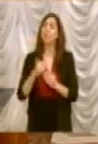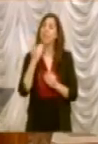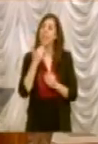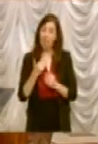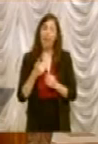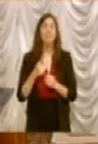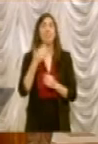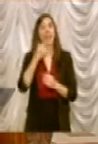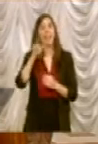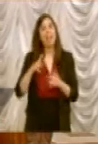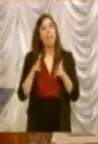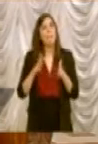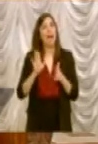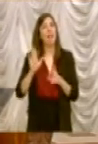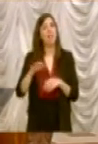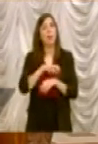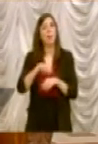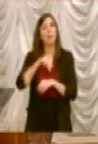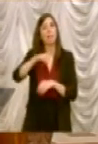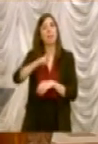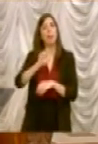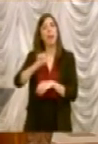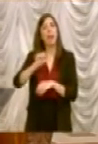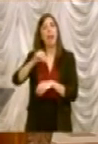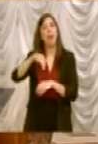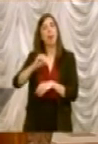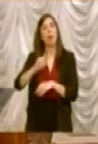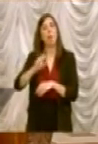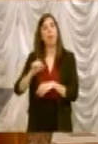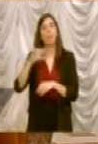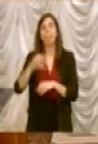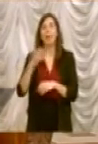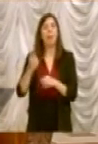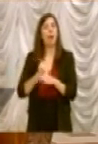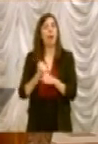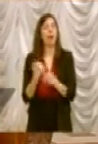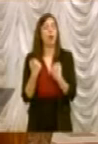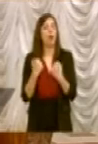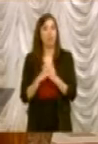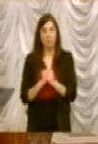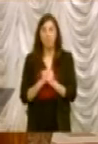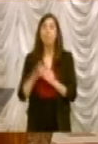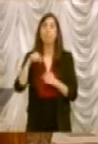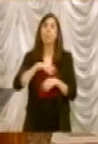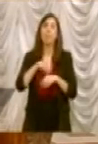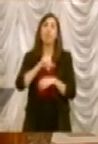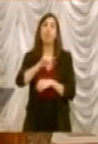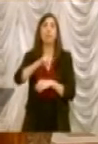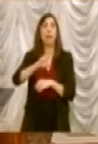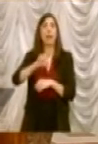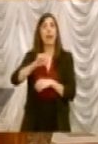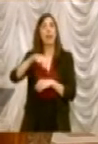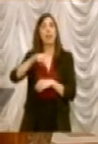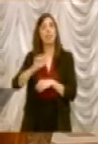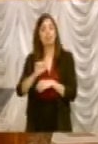liberi professionisti iscritti a gestione separata INPS. Più di 3 miliardi per la sanità. Bonus vacanze fino a 500 euro per chi ha un